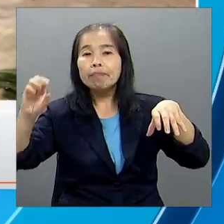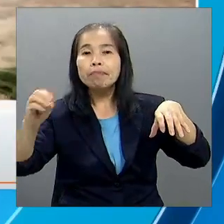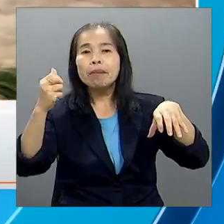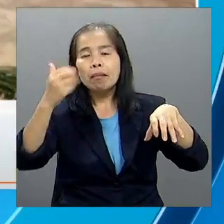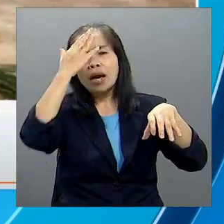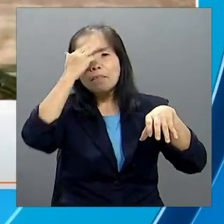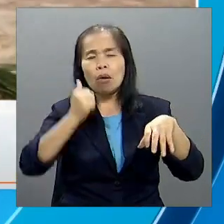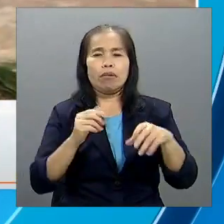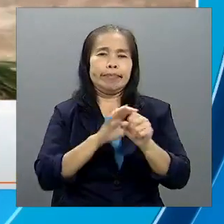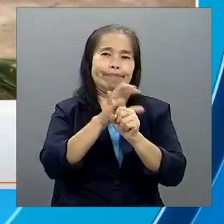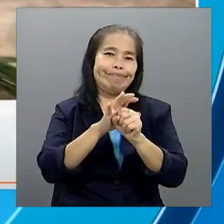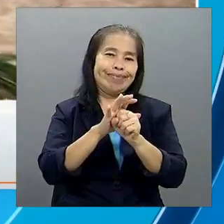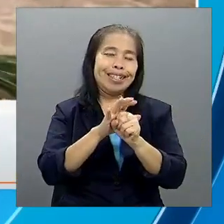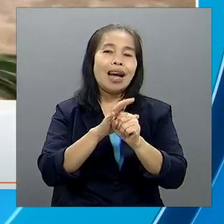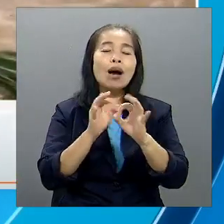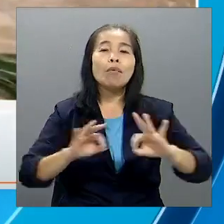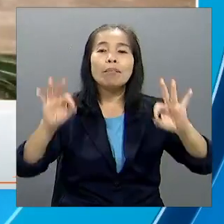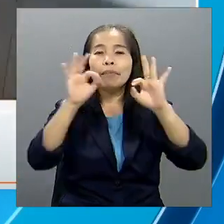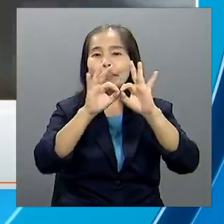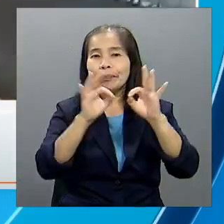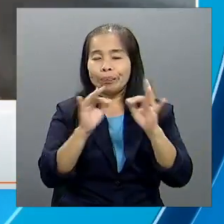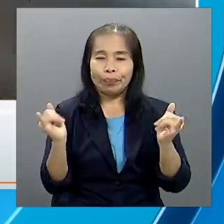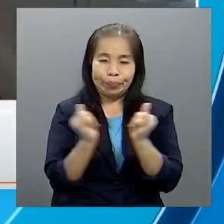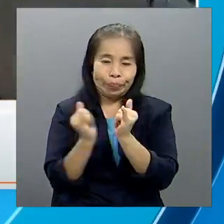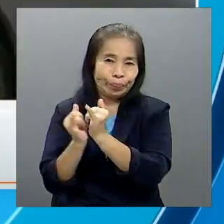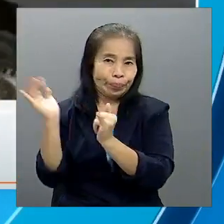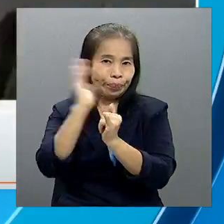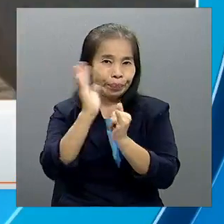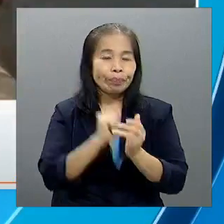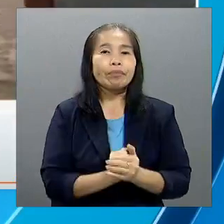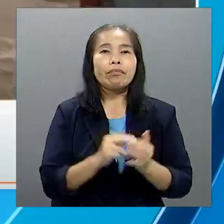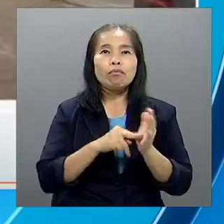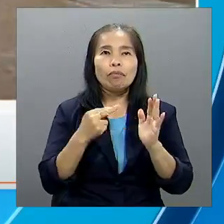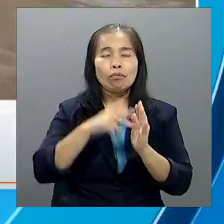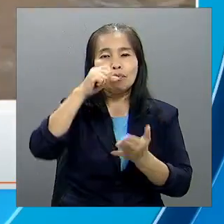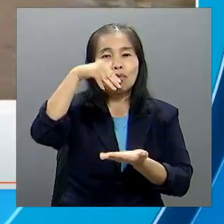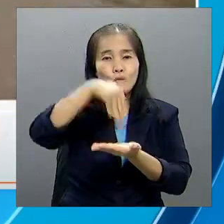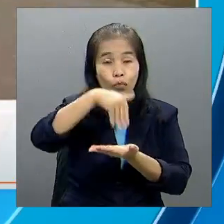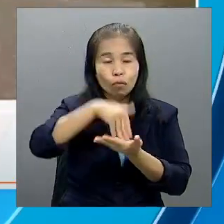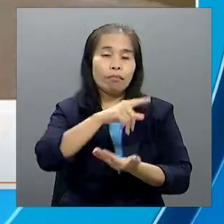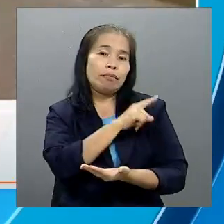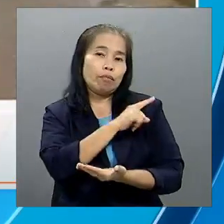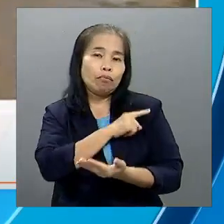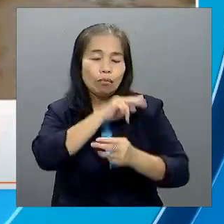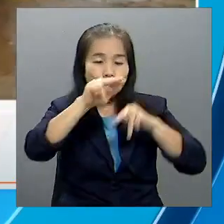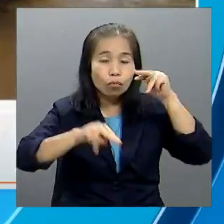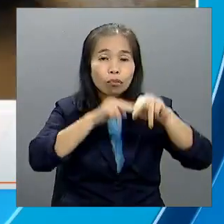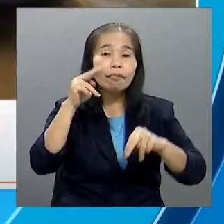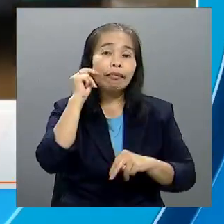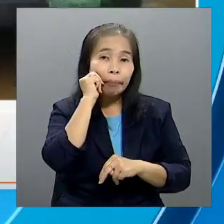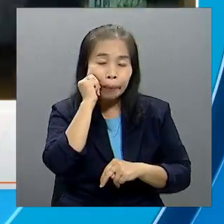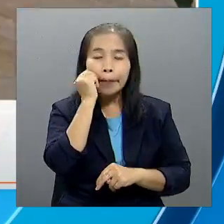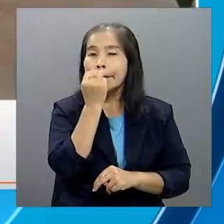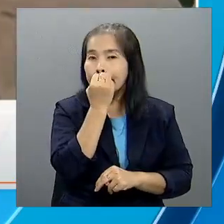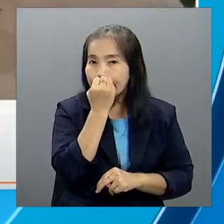อพยพที่จะดูแลได้ในศูนย์อพยพก็ต้องดูแลตั้งแต่น้ำนะคะเรื่องอาหารคุณจะจัดการยังไงเรื่องที่